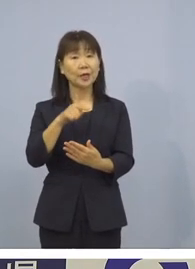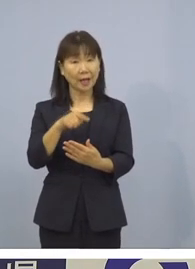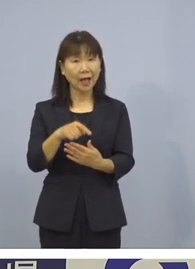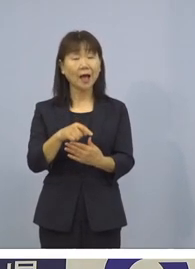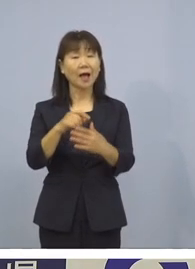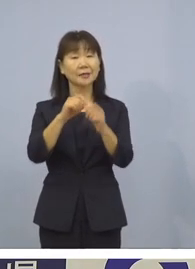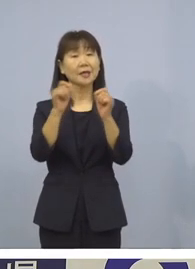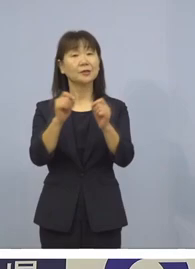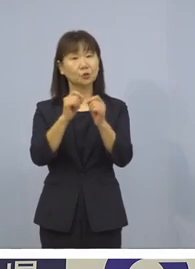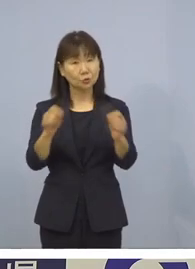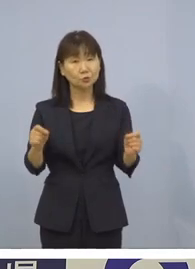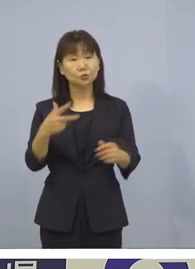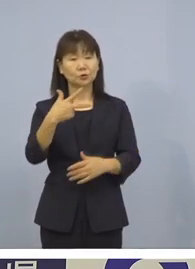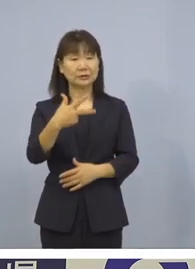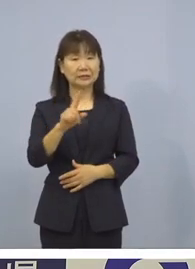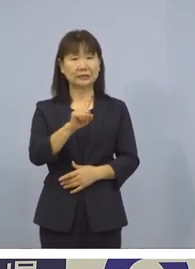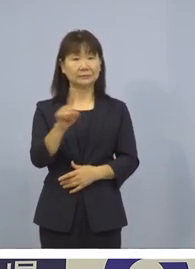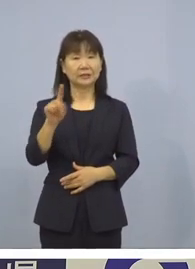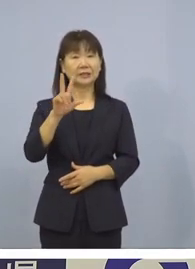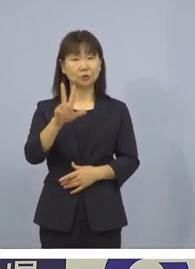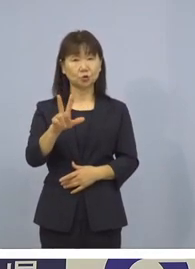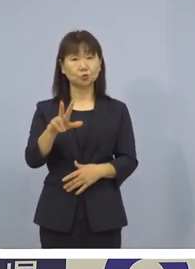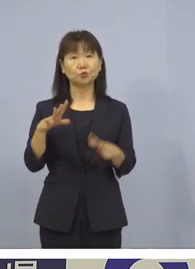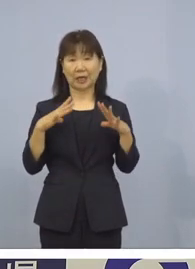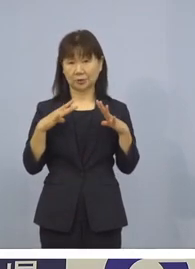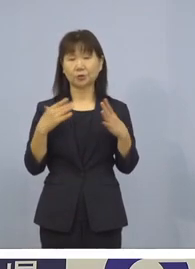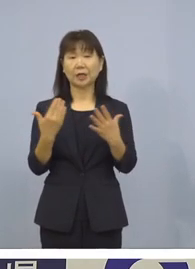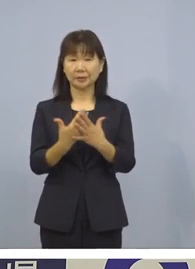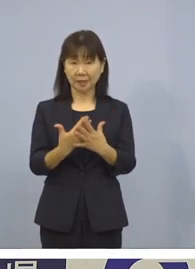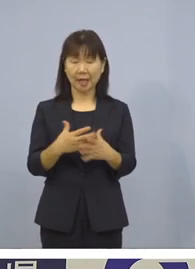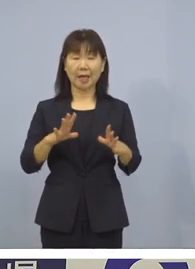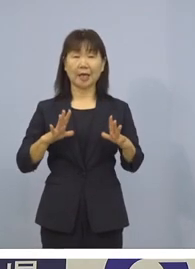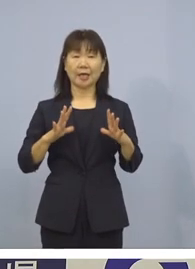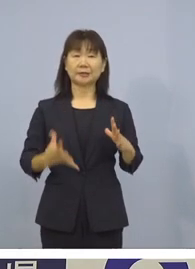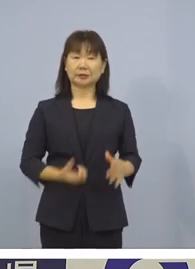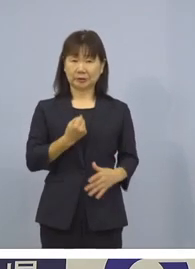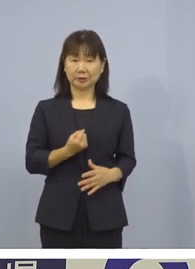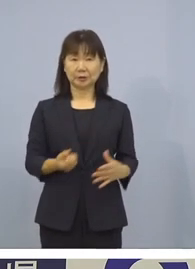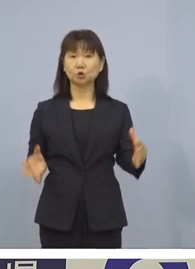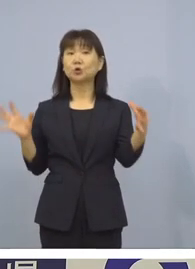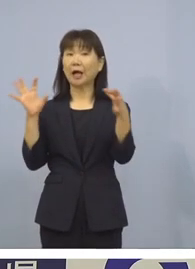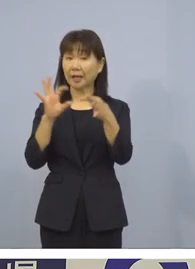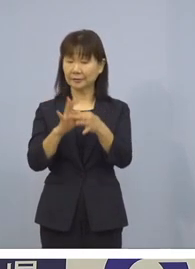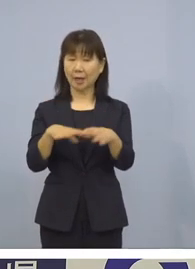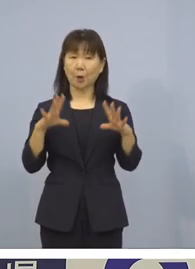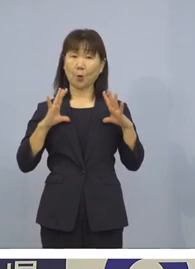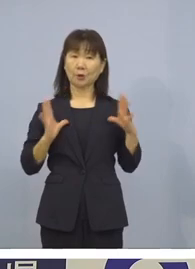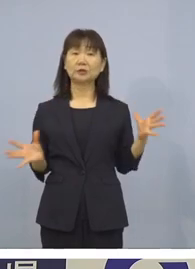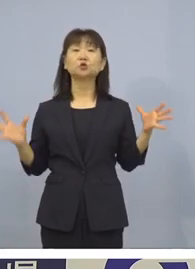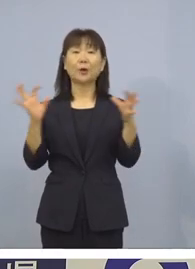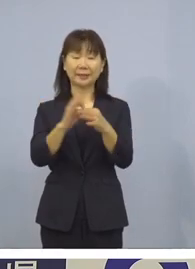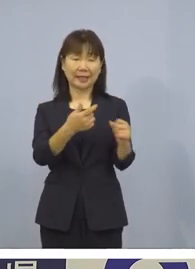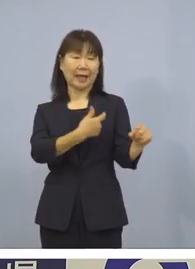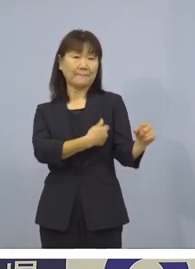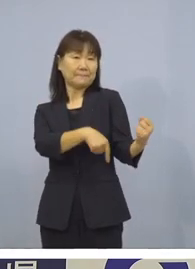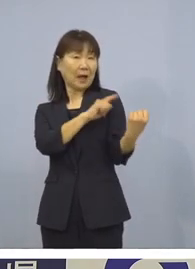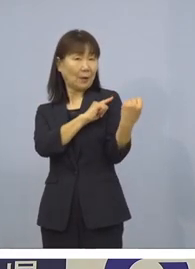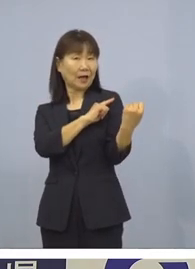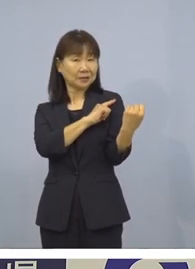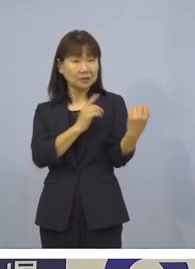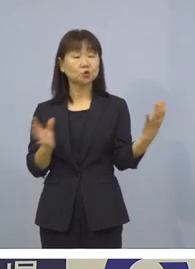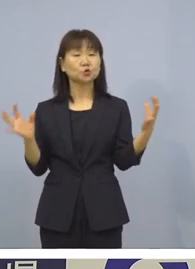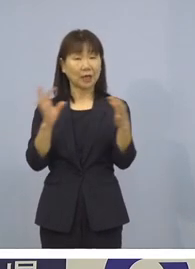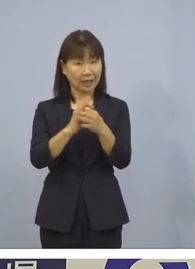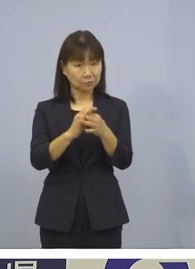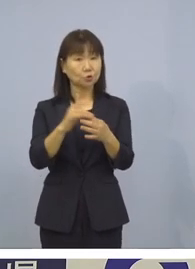シビルプライドになって、自信につながって、誇りにつながって、パワーにつながっていくんだなと思って